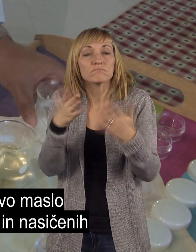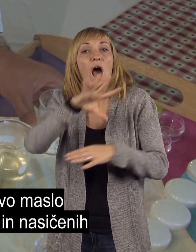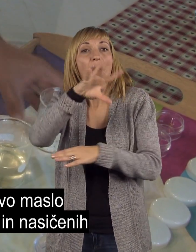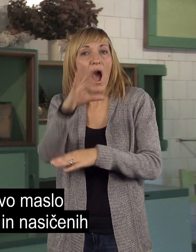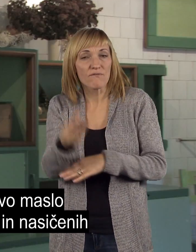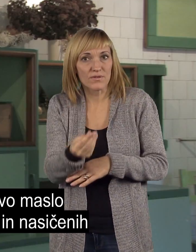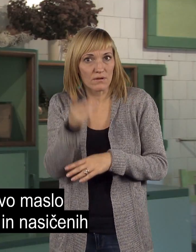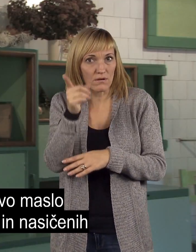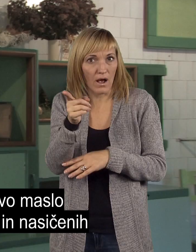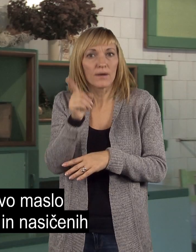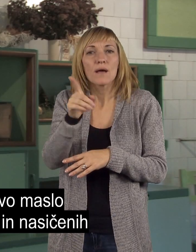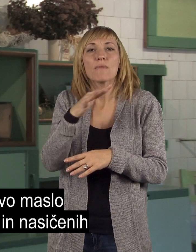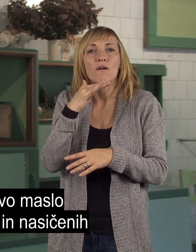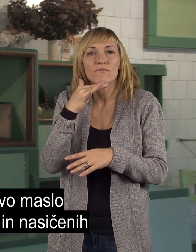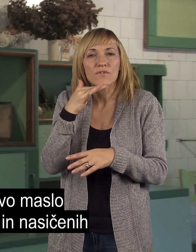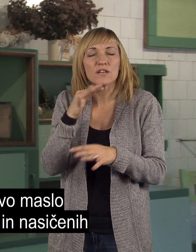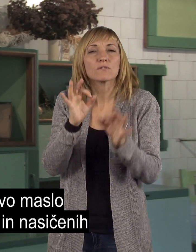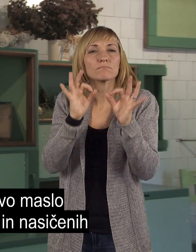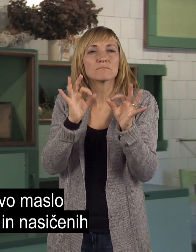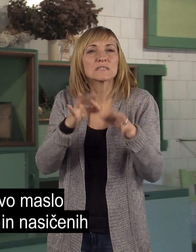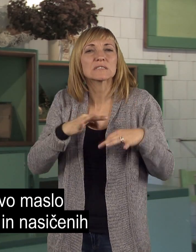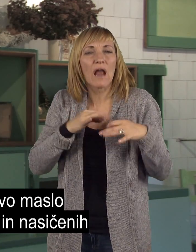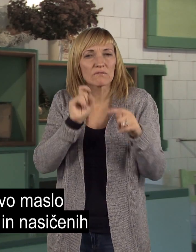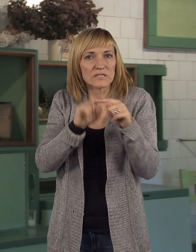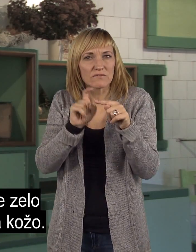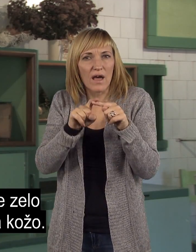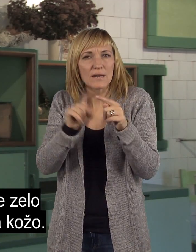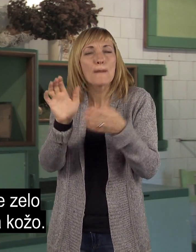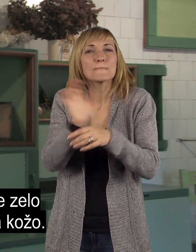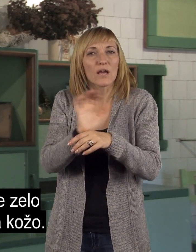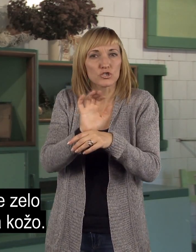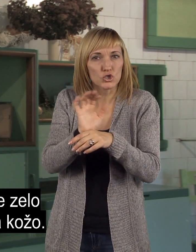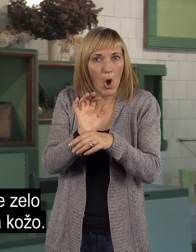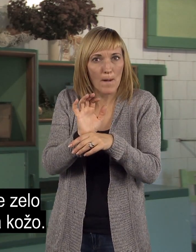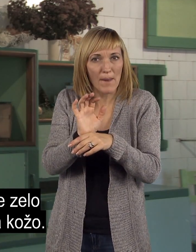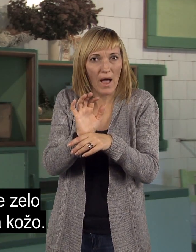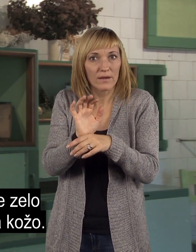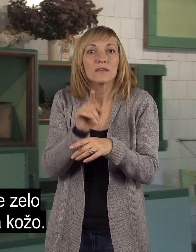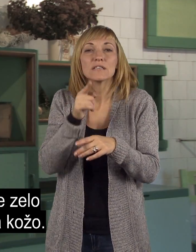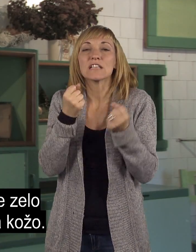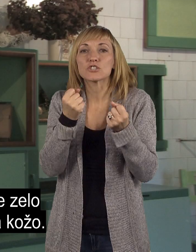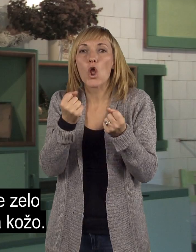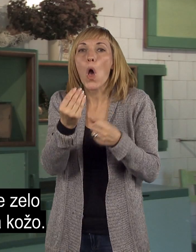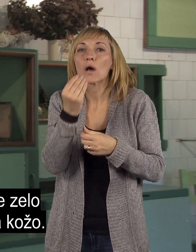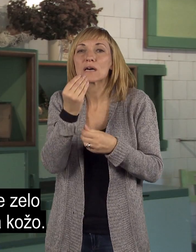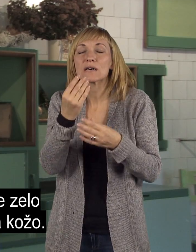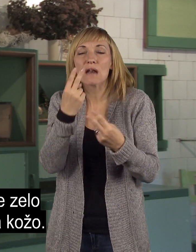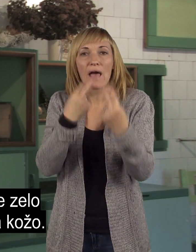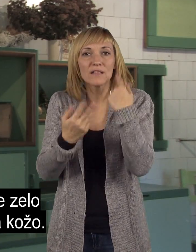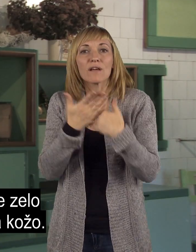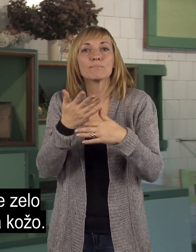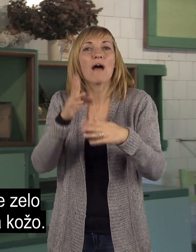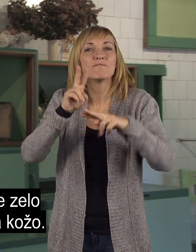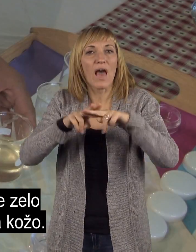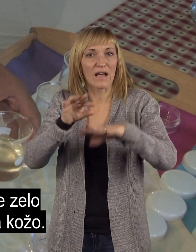Karitejevo maslo vsebuje veliko nenasečeni in nasečeni maščobnih kislin in zato je zelo hranljivo in vlažilno